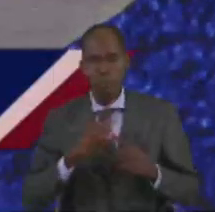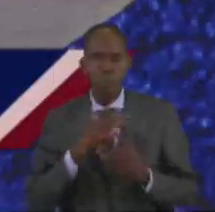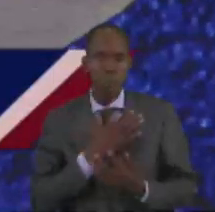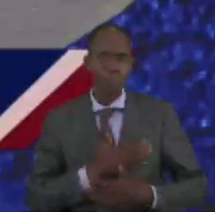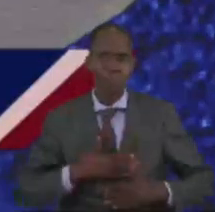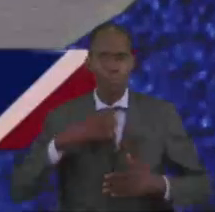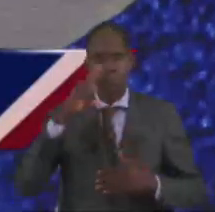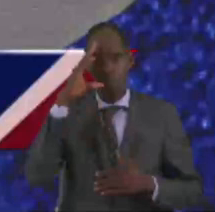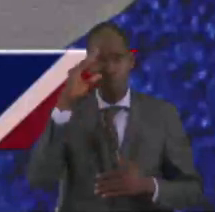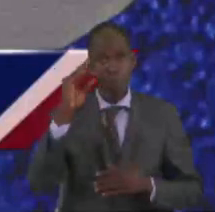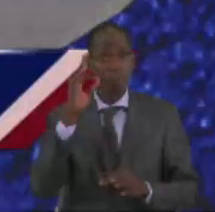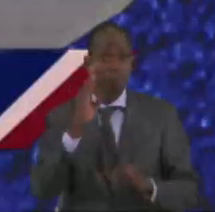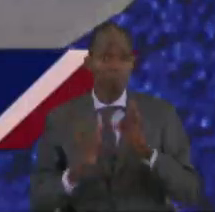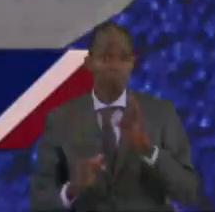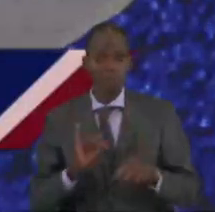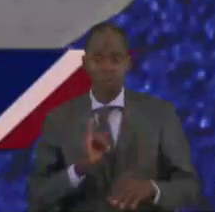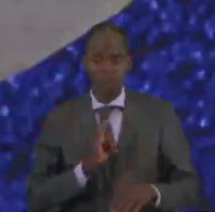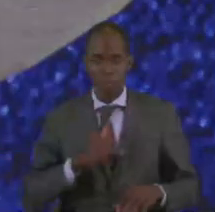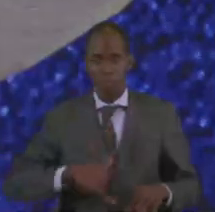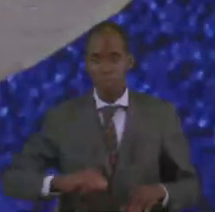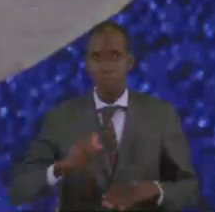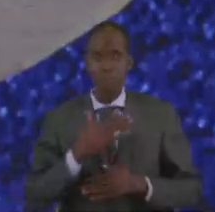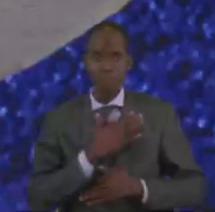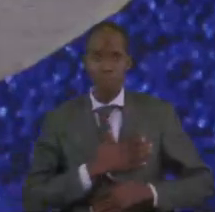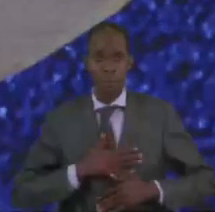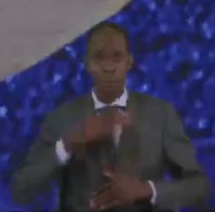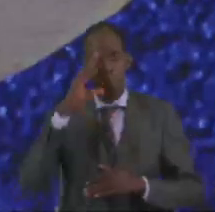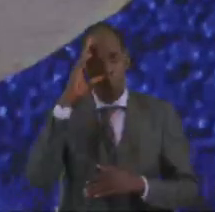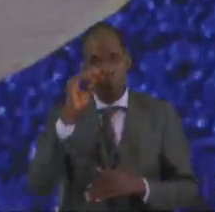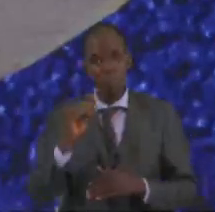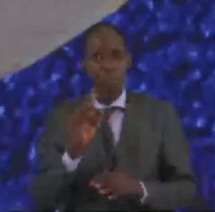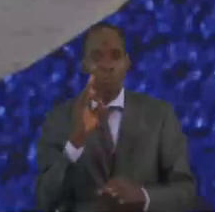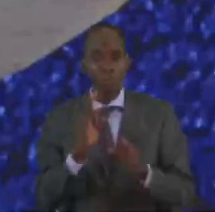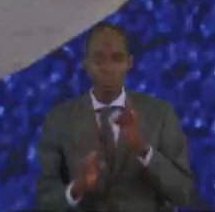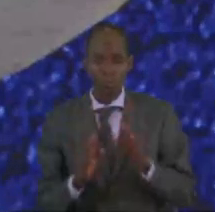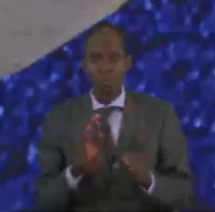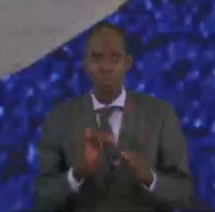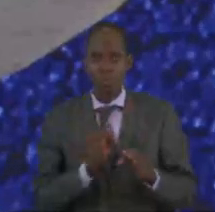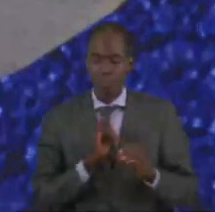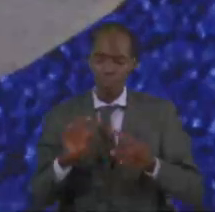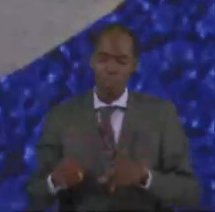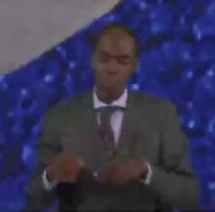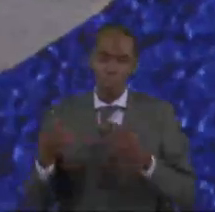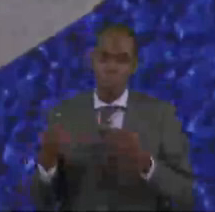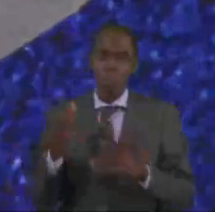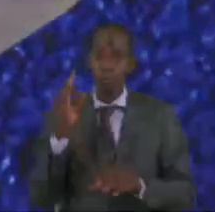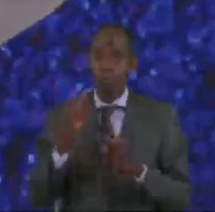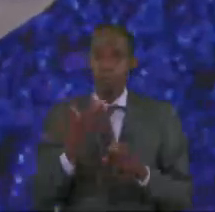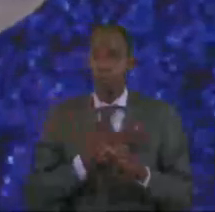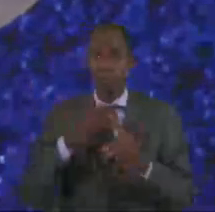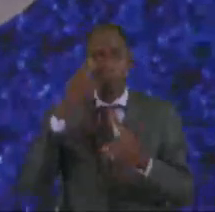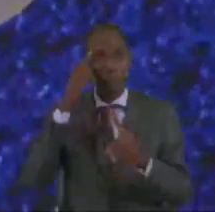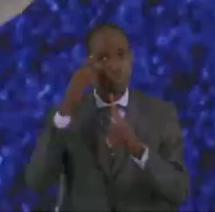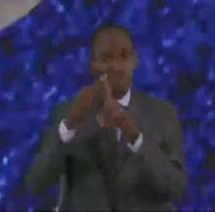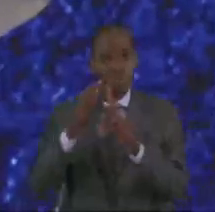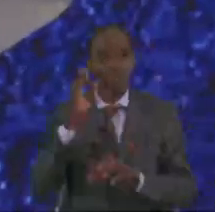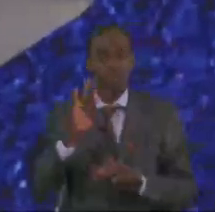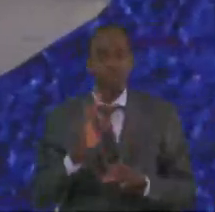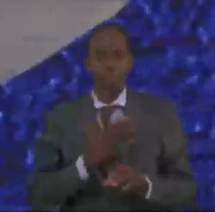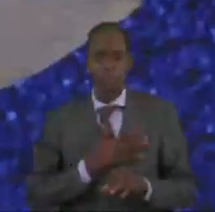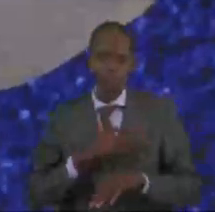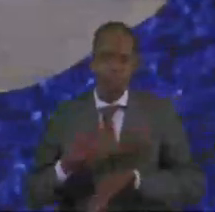aux hommes? Si je plaisais encore aux hommes, si je vais, si mon